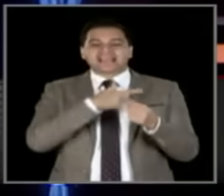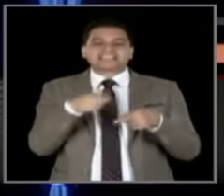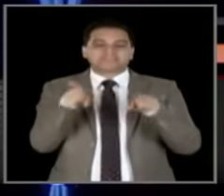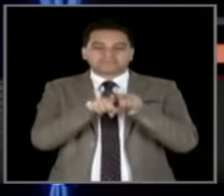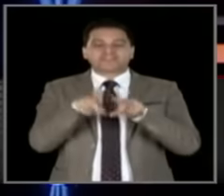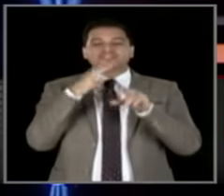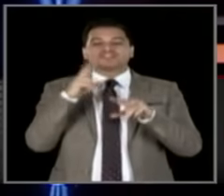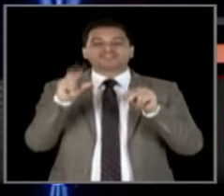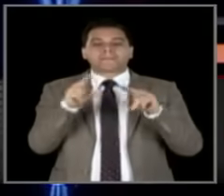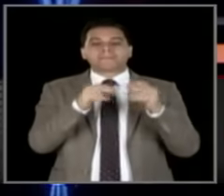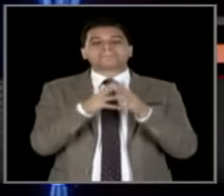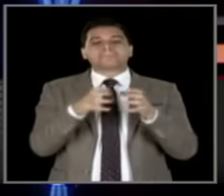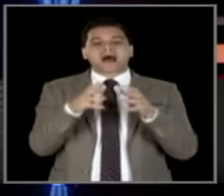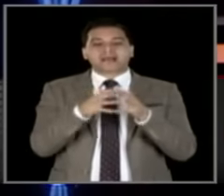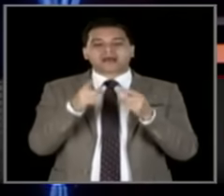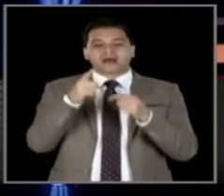جنوب الدولة دي.